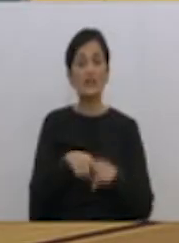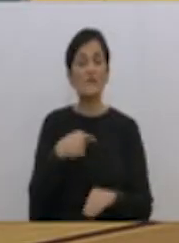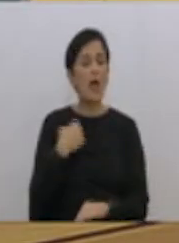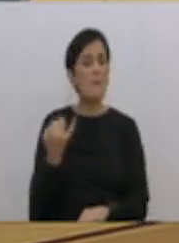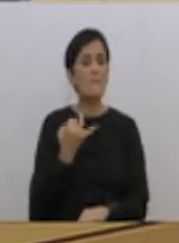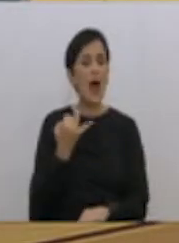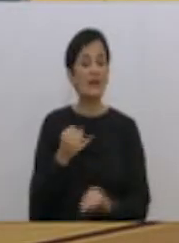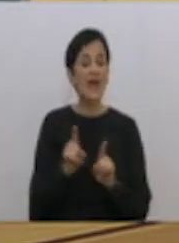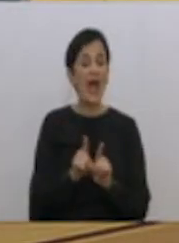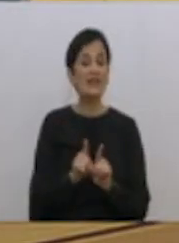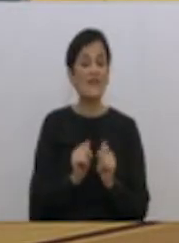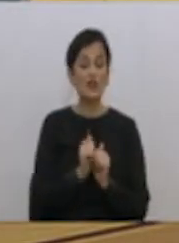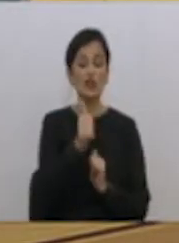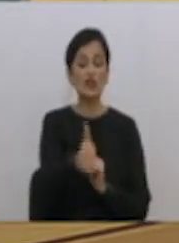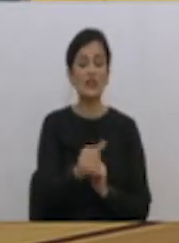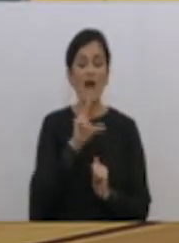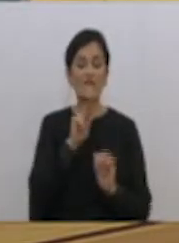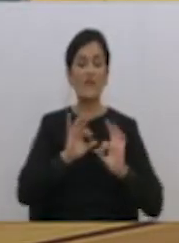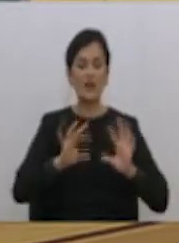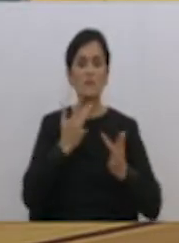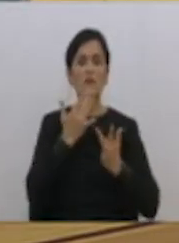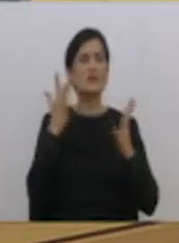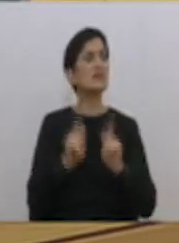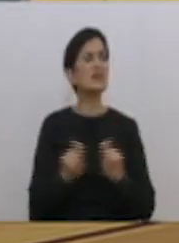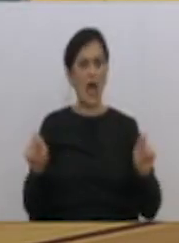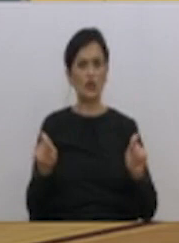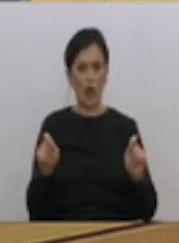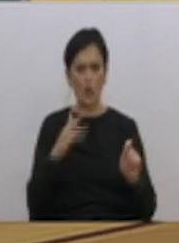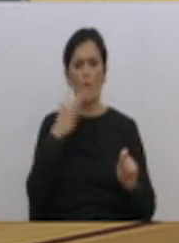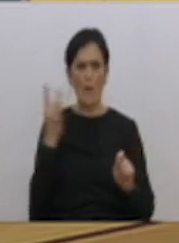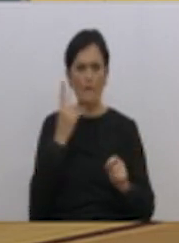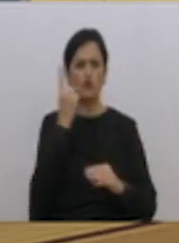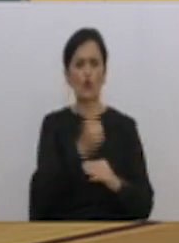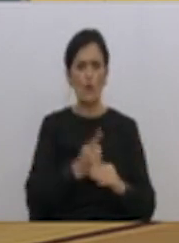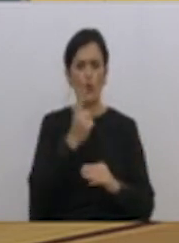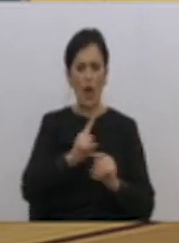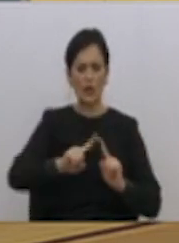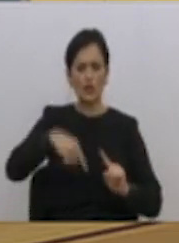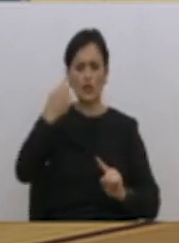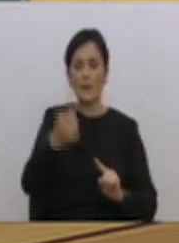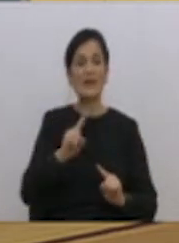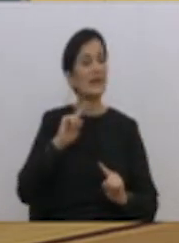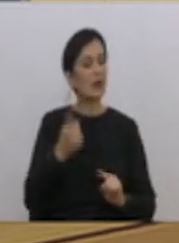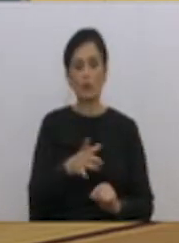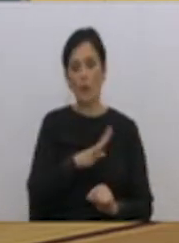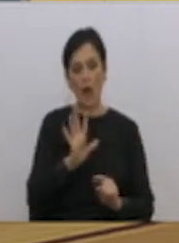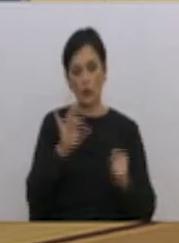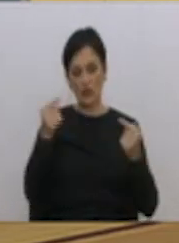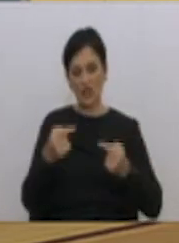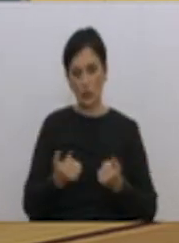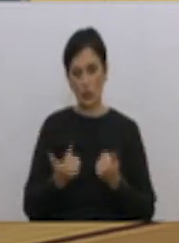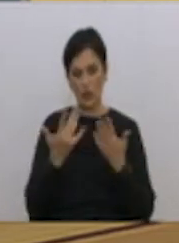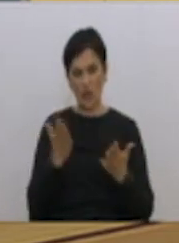მაინტერესებს ასეთი წინასწარ გაჟღერებული საჯარო და არაერთგზისი მუქარების შემდგომ რატომ არ იყო სათანადო